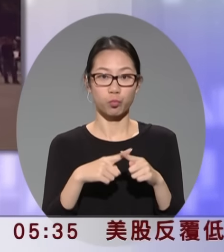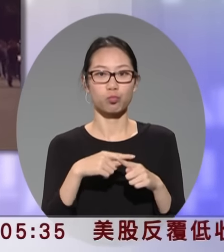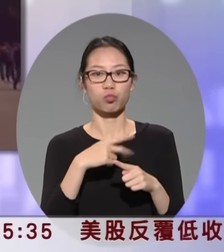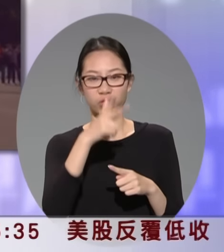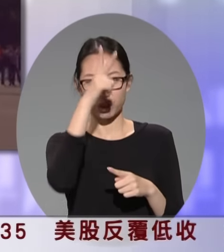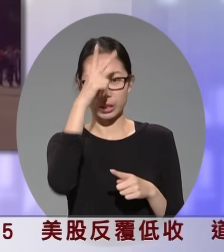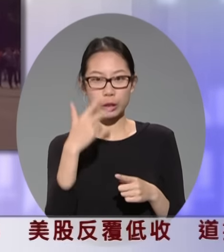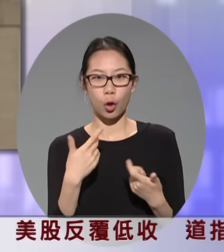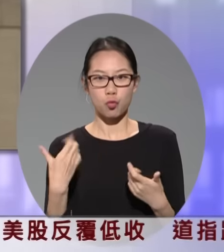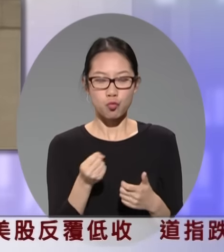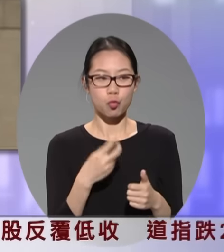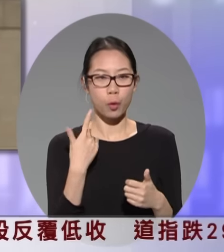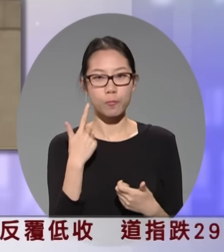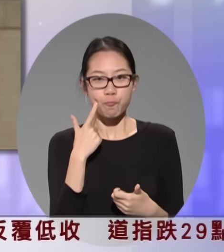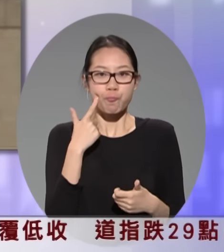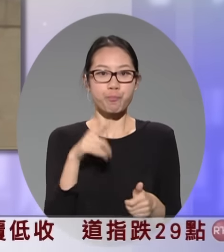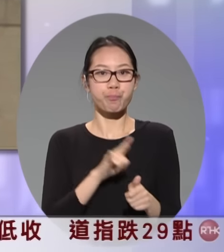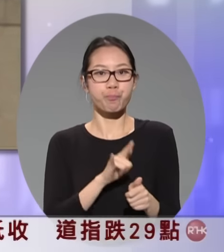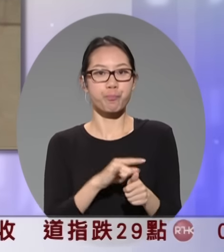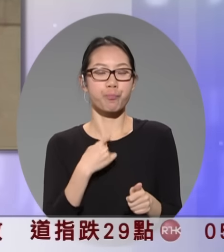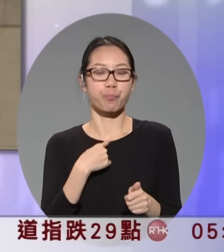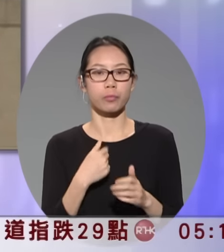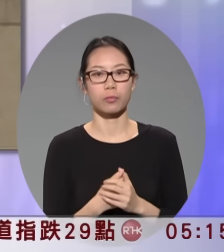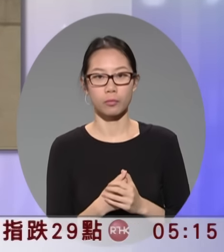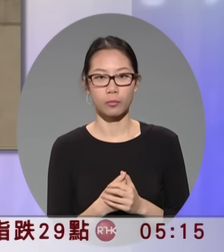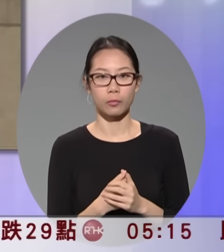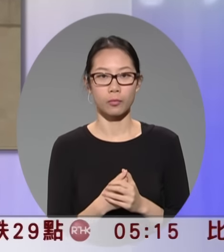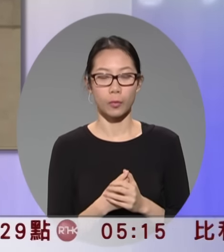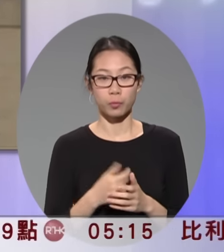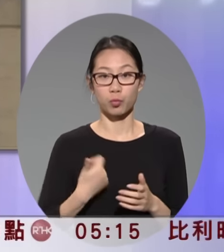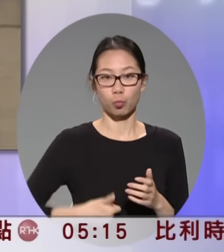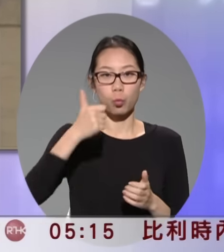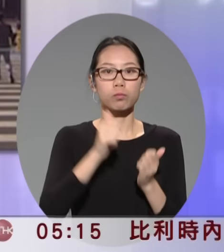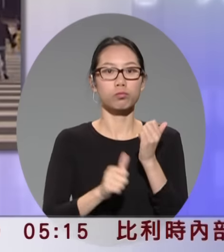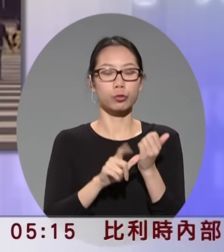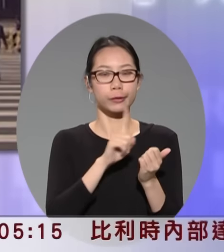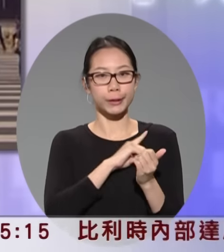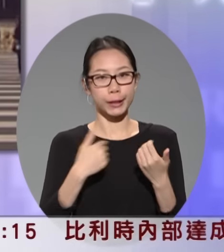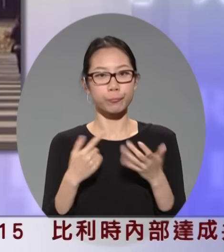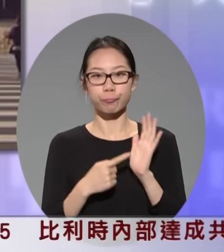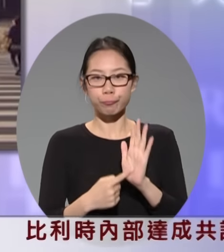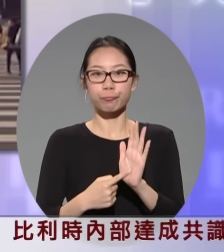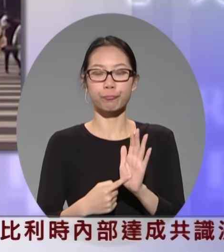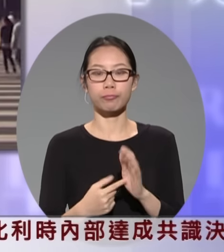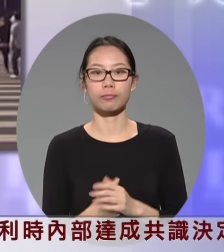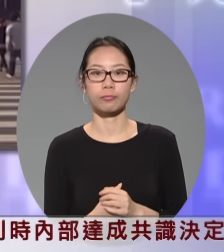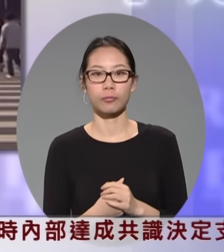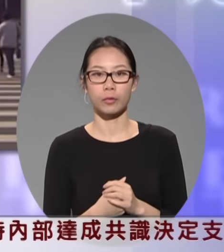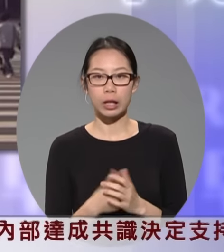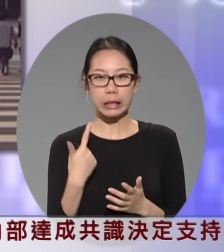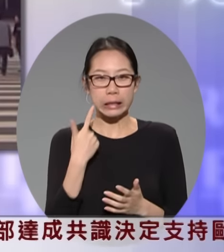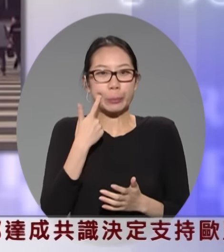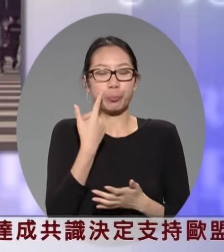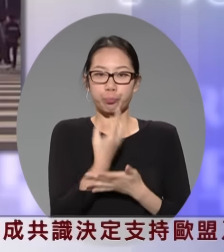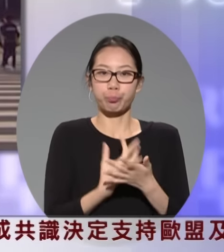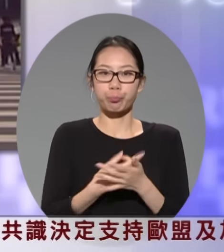央委員至政治局常委的高級幹部亦都需要以身作則，嚴守紀律，以及教育